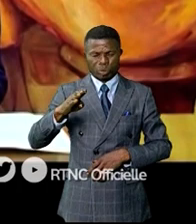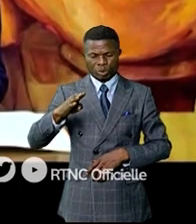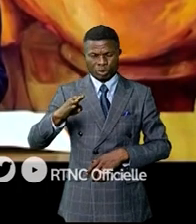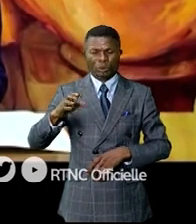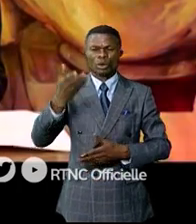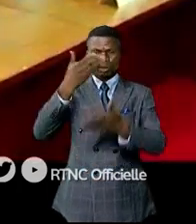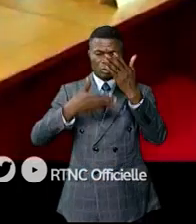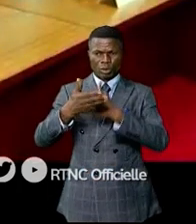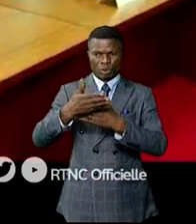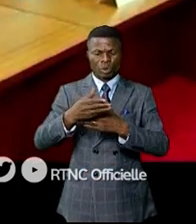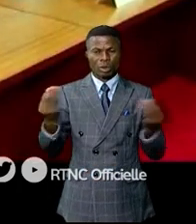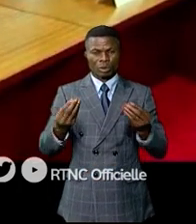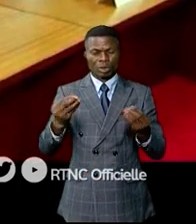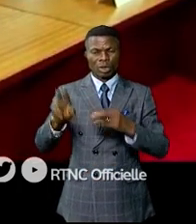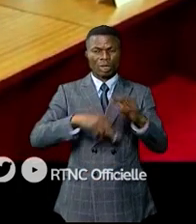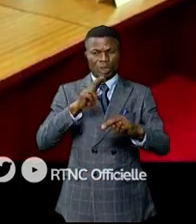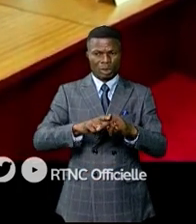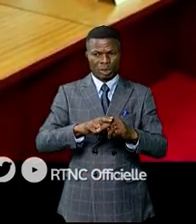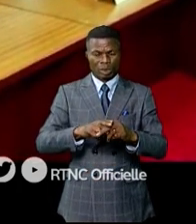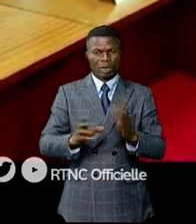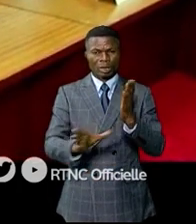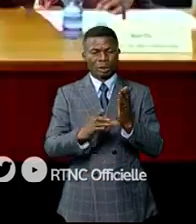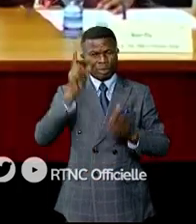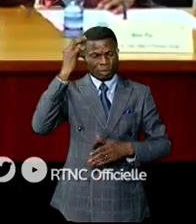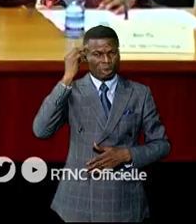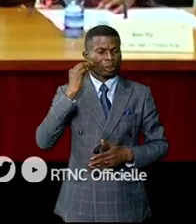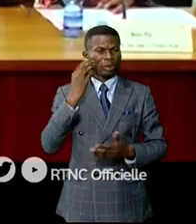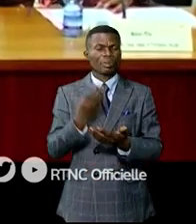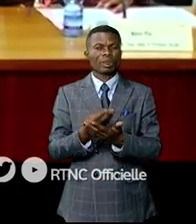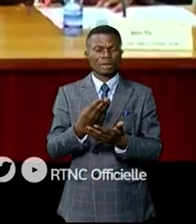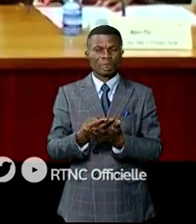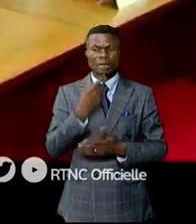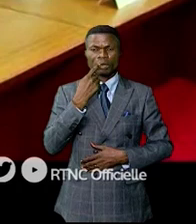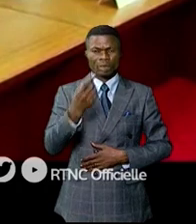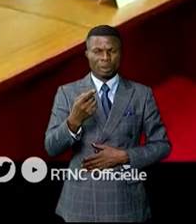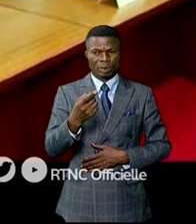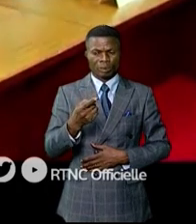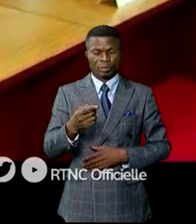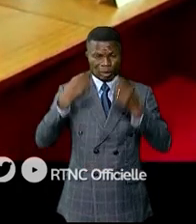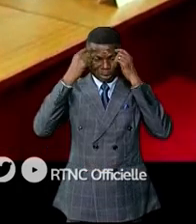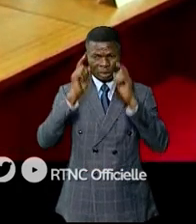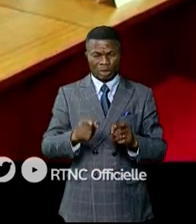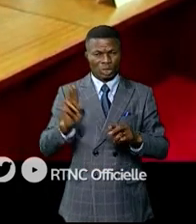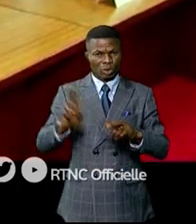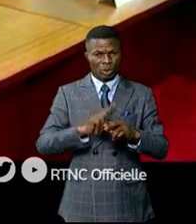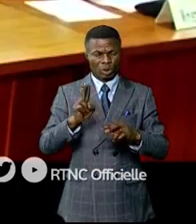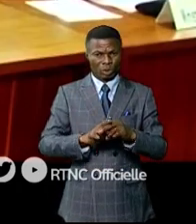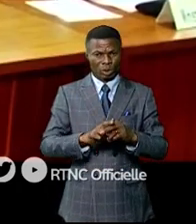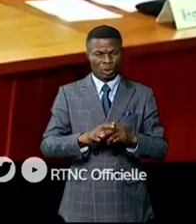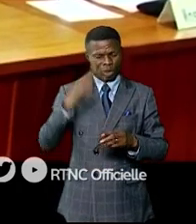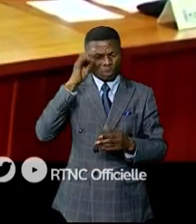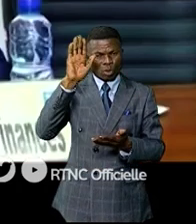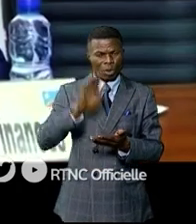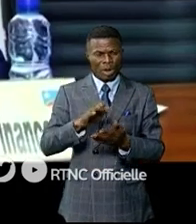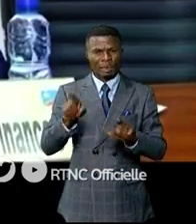parallèle. C'est la conséquence logique, estime le vice-premier ministre, ministre du budget, des mesures appliquées pour absorber le